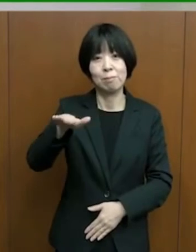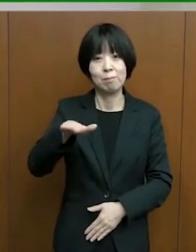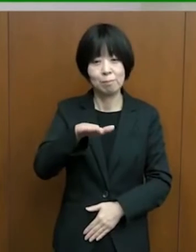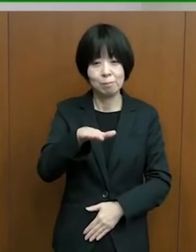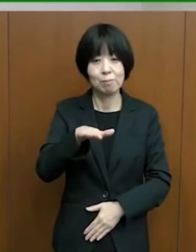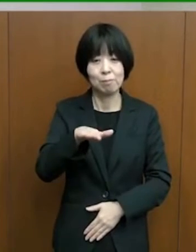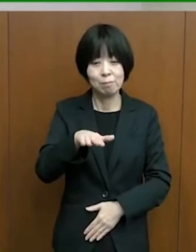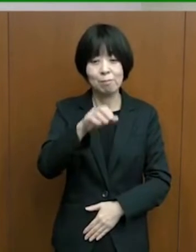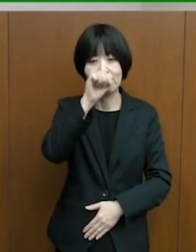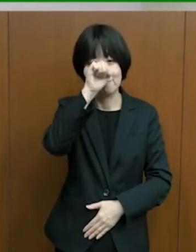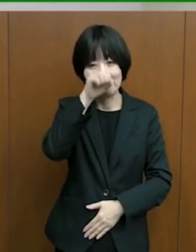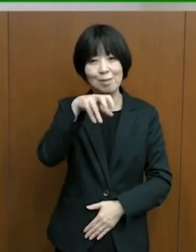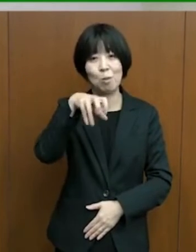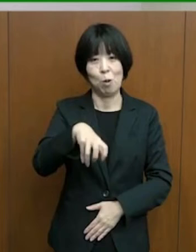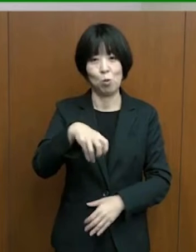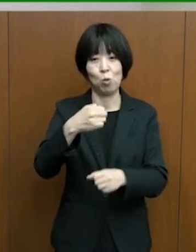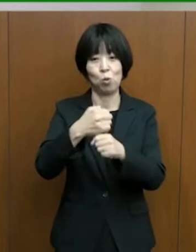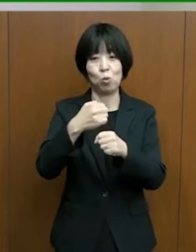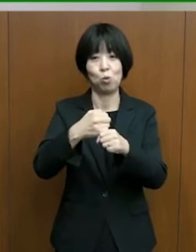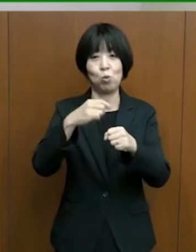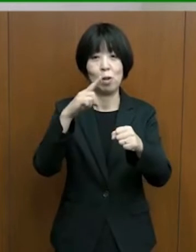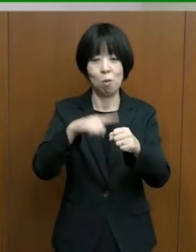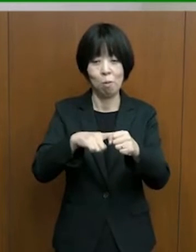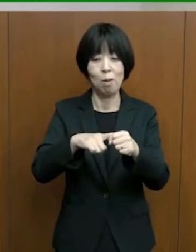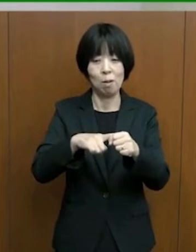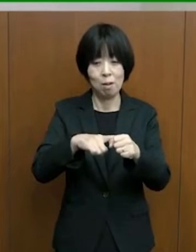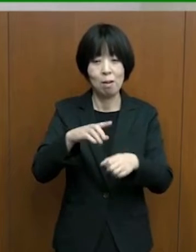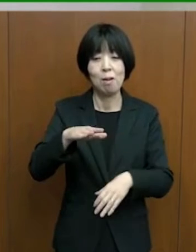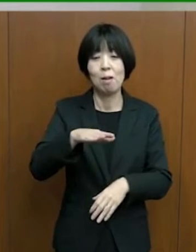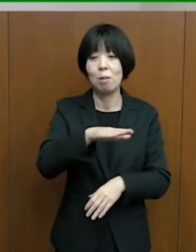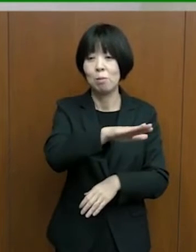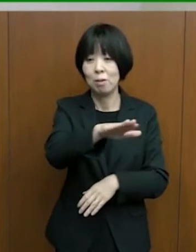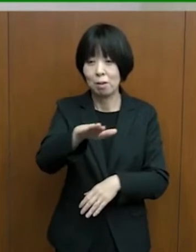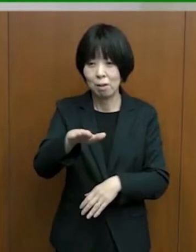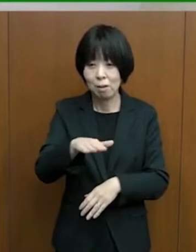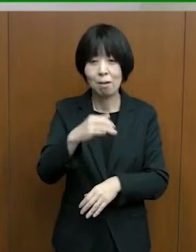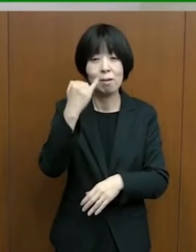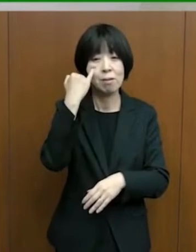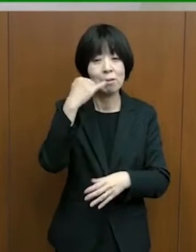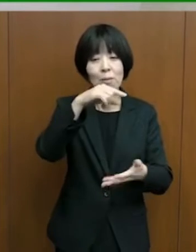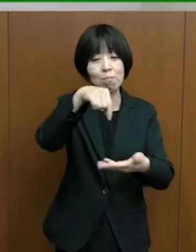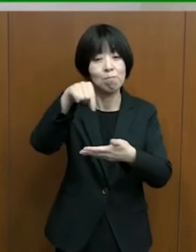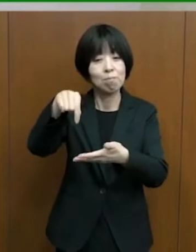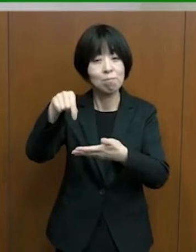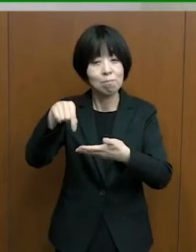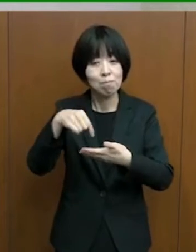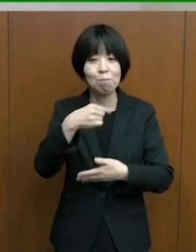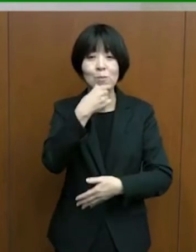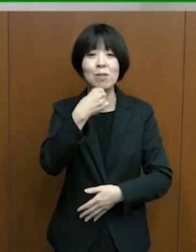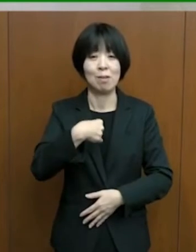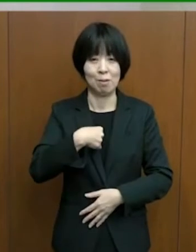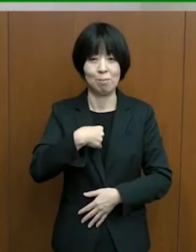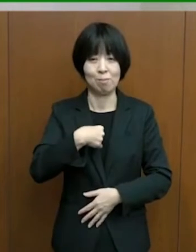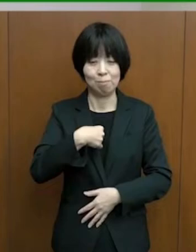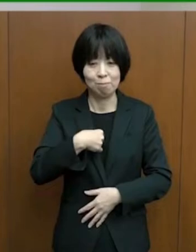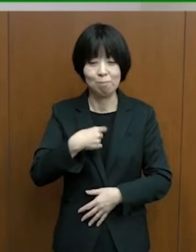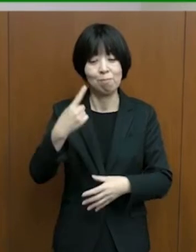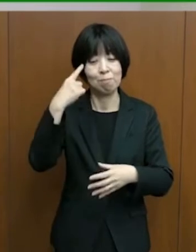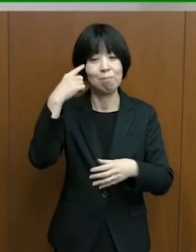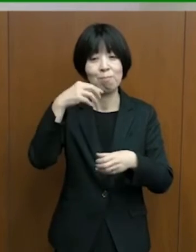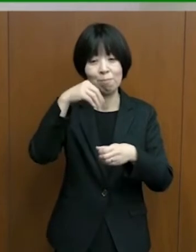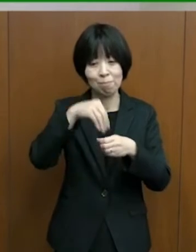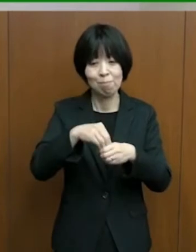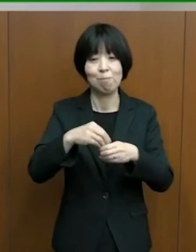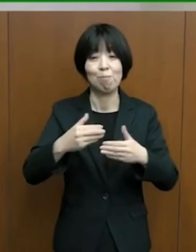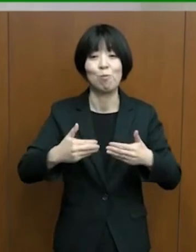皆様にとってより良い場所となるよう多くの方々からご意見をいただきながら検